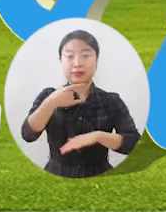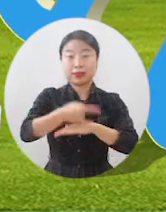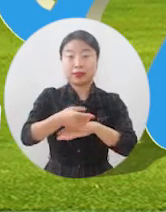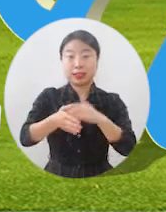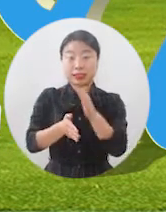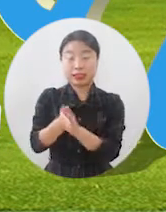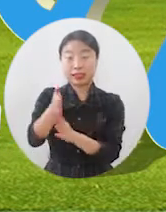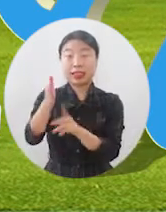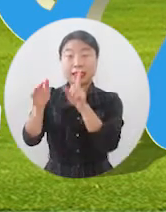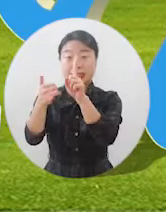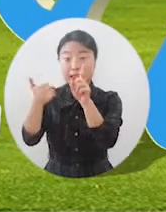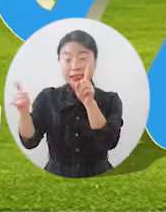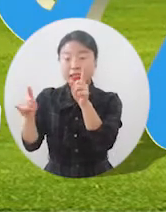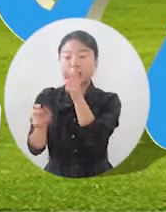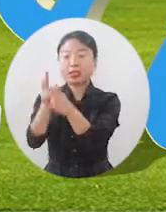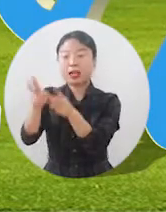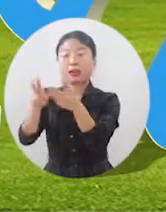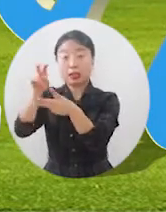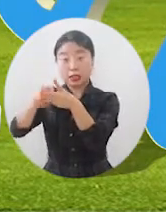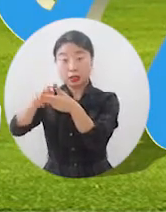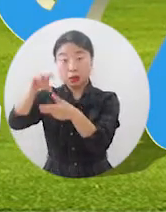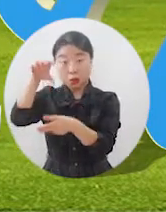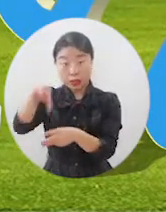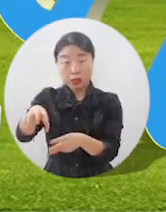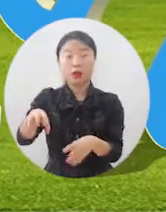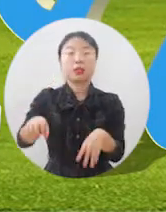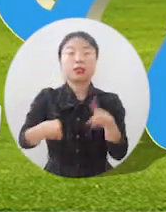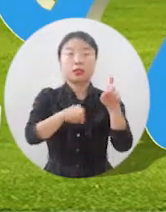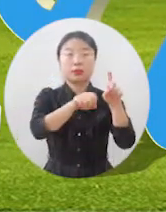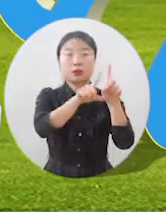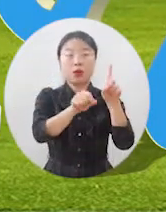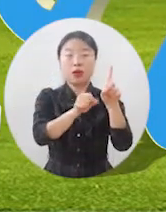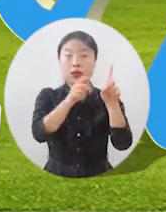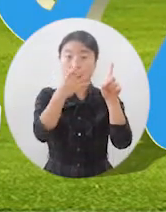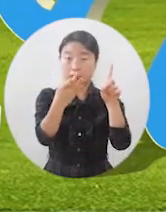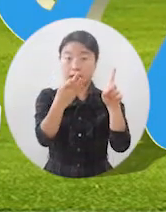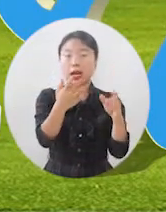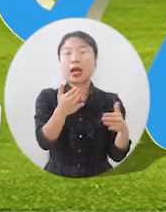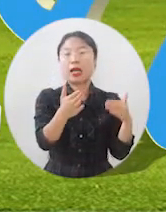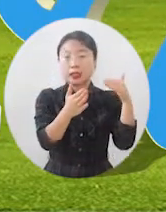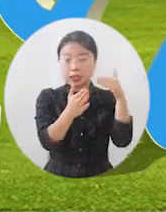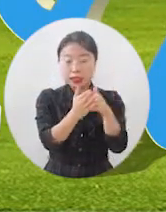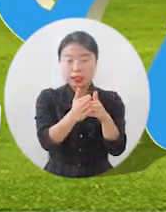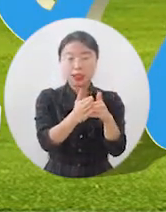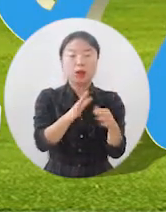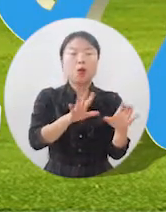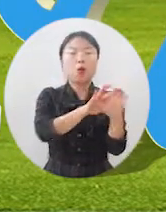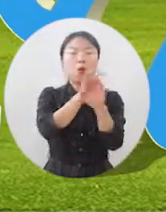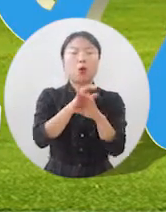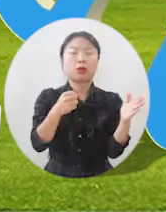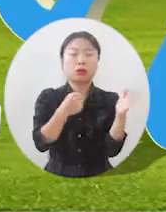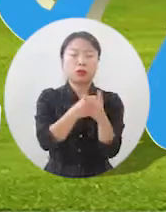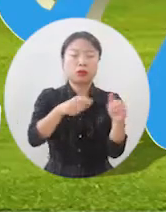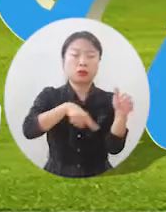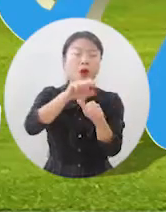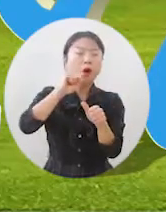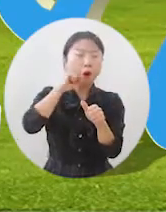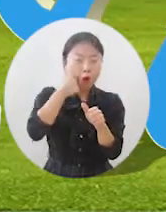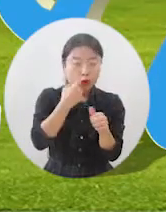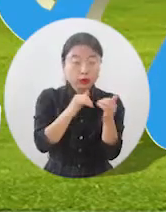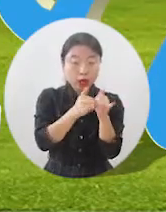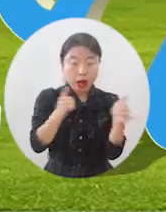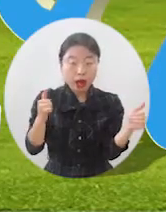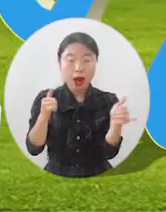의왕시 1인 창조기업지원센터에서 오는 11월 14일까지 코로나19로 인해 어려움을 겪고 있는 1인 창조기업을